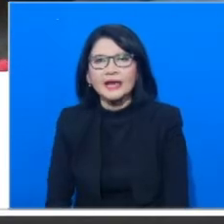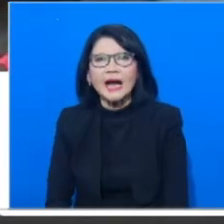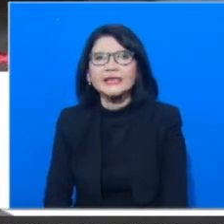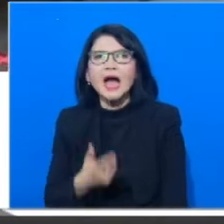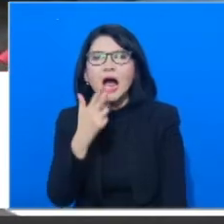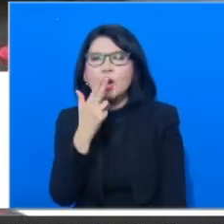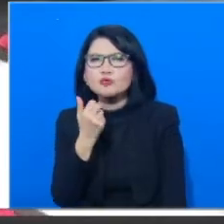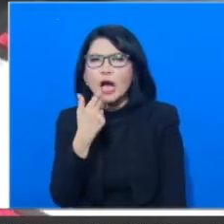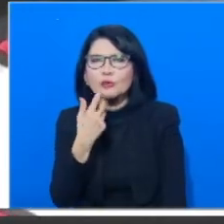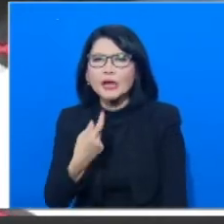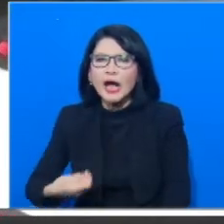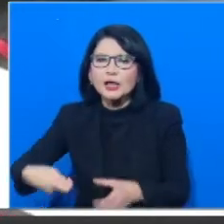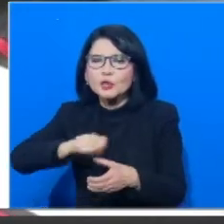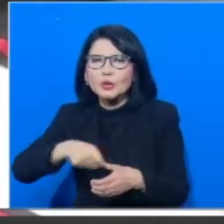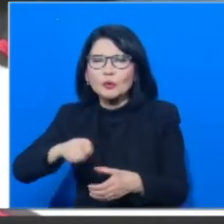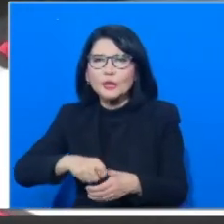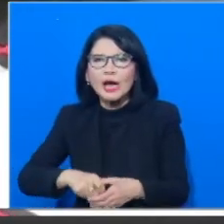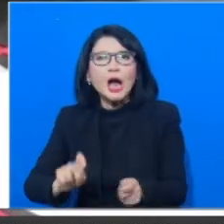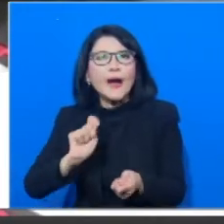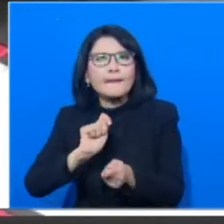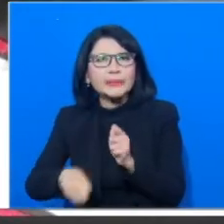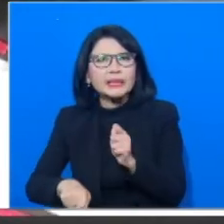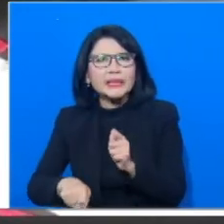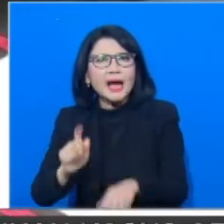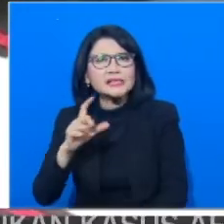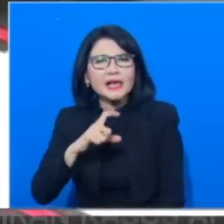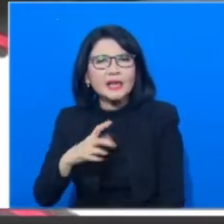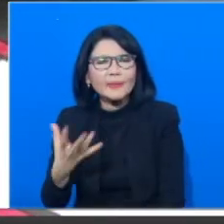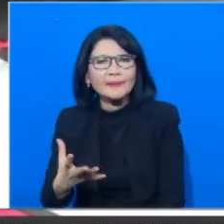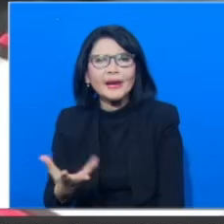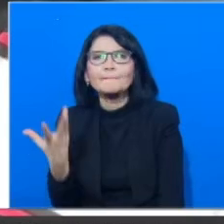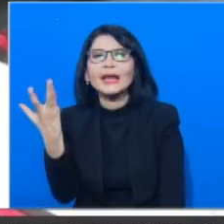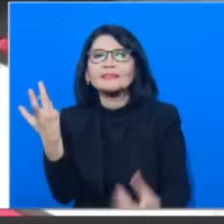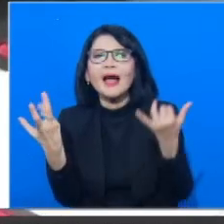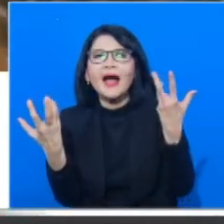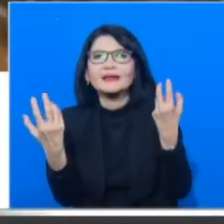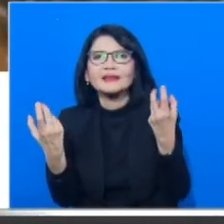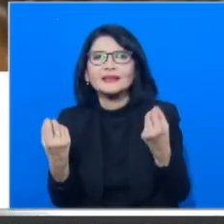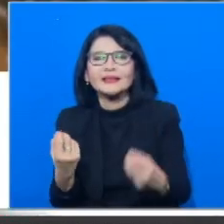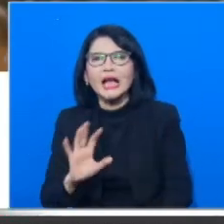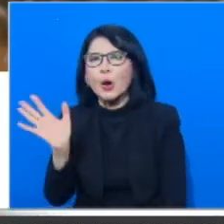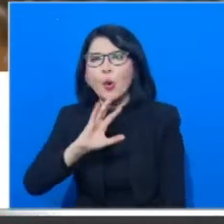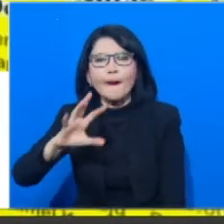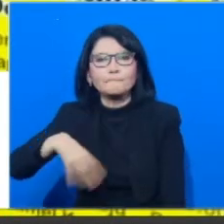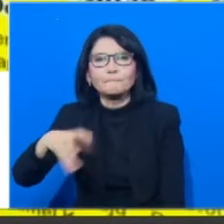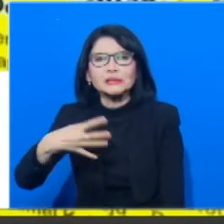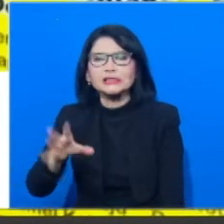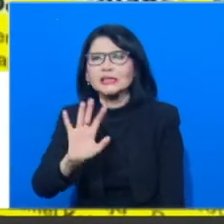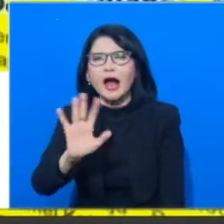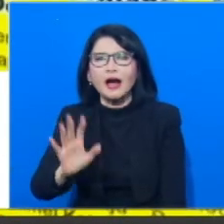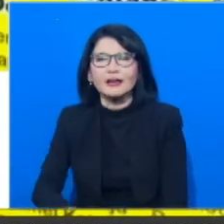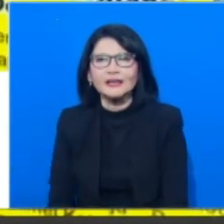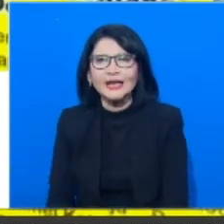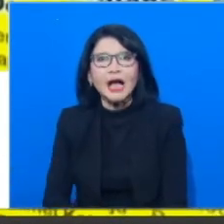gula-gula, itu aja. Untuk pembuatannya kita manual, tidak pakai mesin. Ada kurang